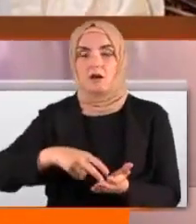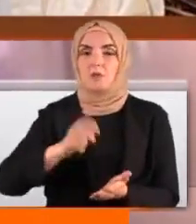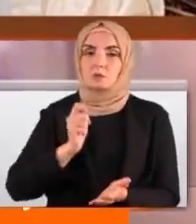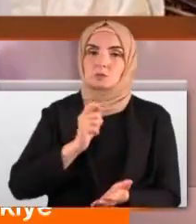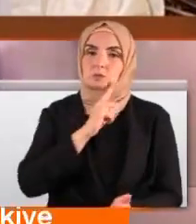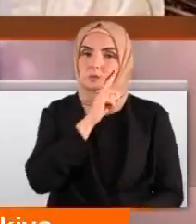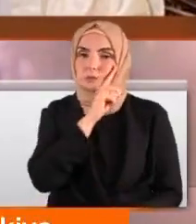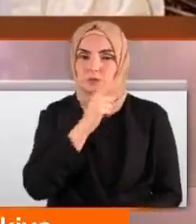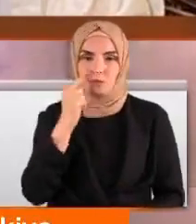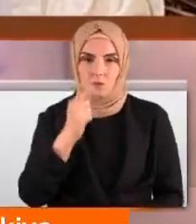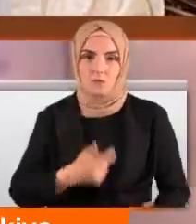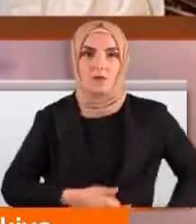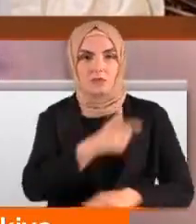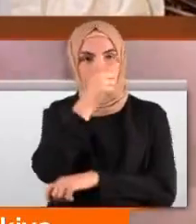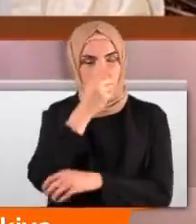güvenlik kameralarına yansıdı.